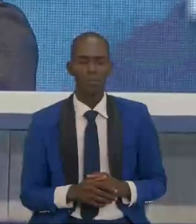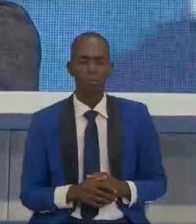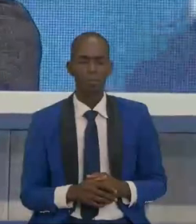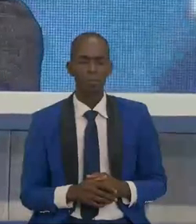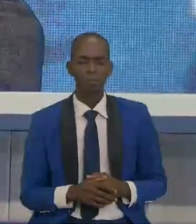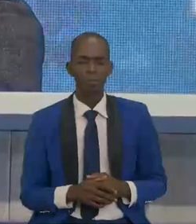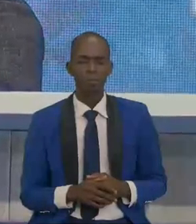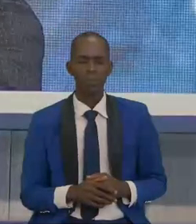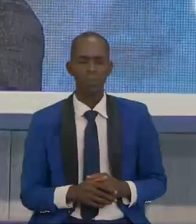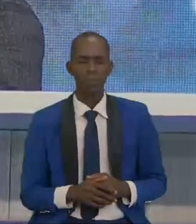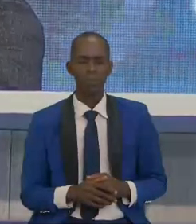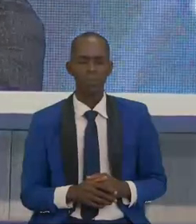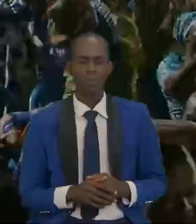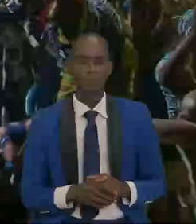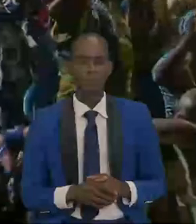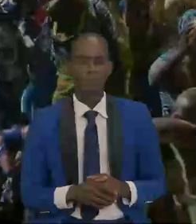Jésus-Christ.